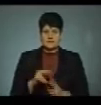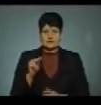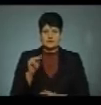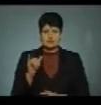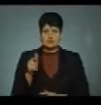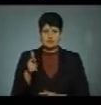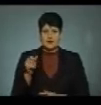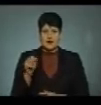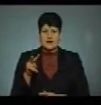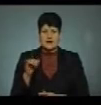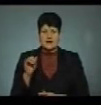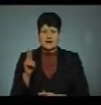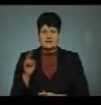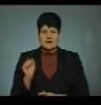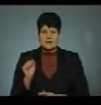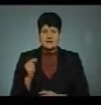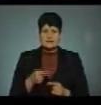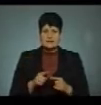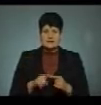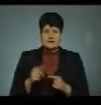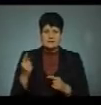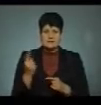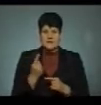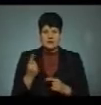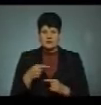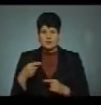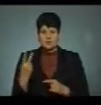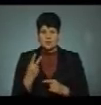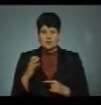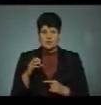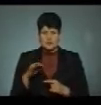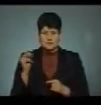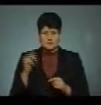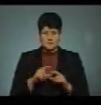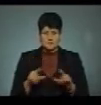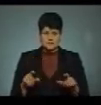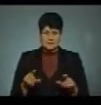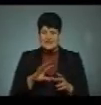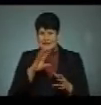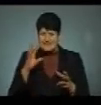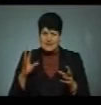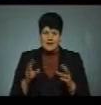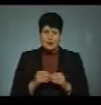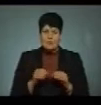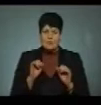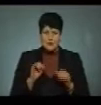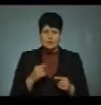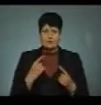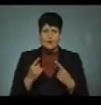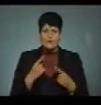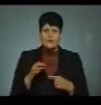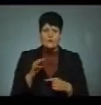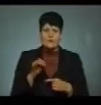Чугалівка, це школа загальноосвітня 1-2 ступенів. Загалом можемо говорити про те,